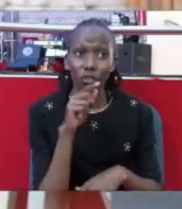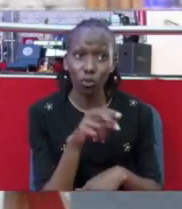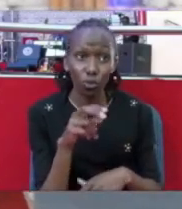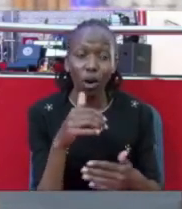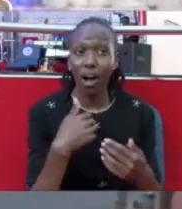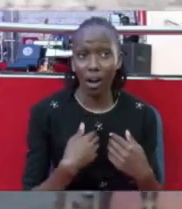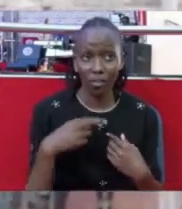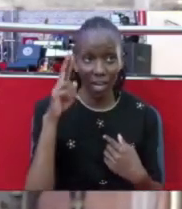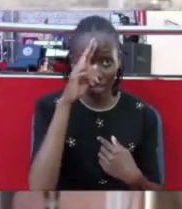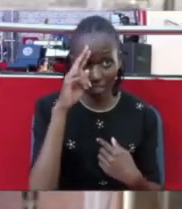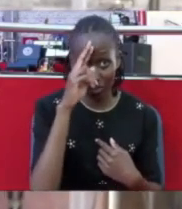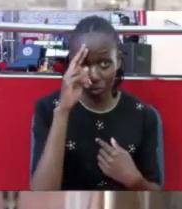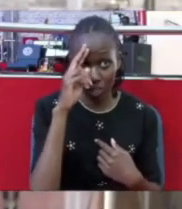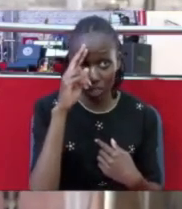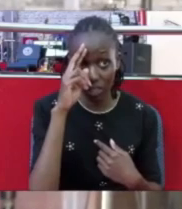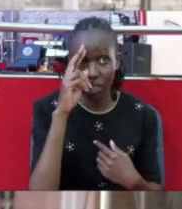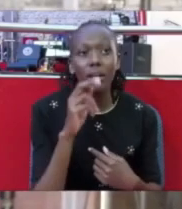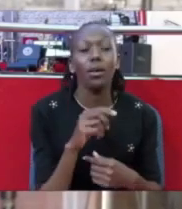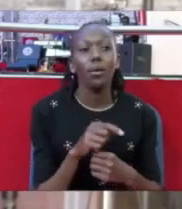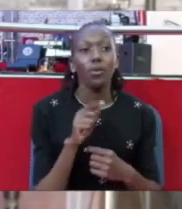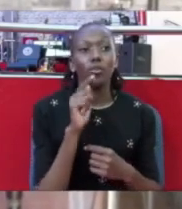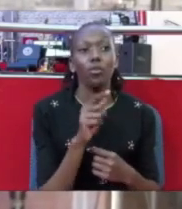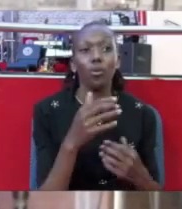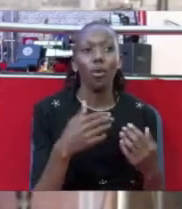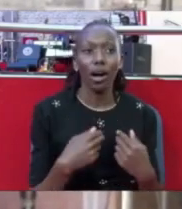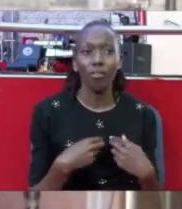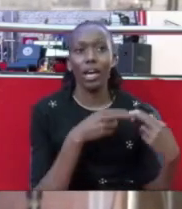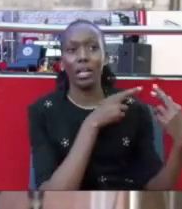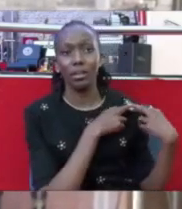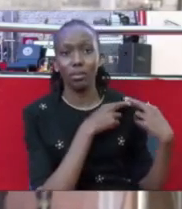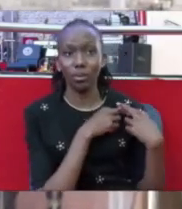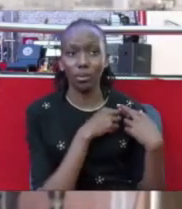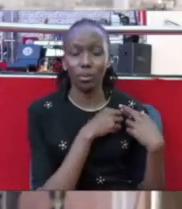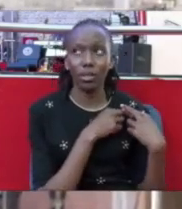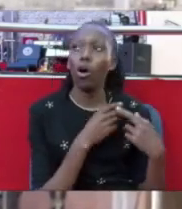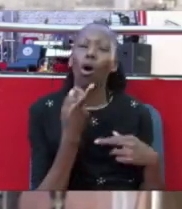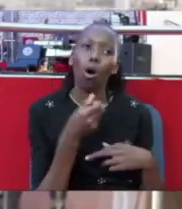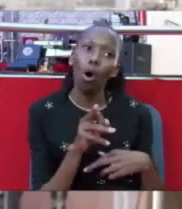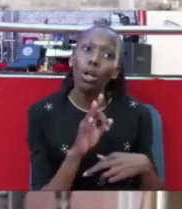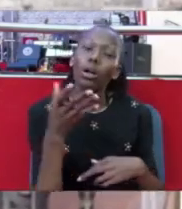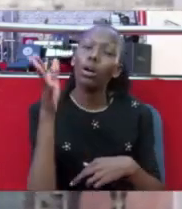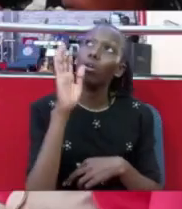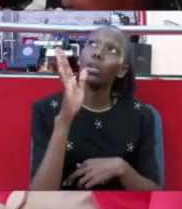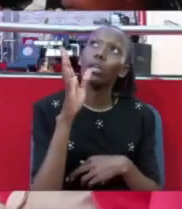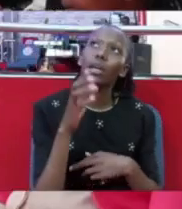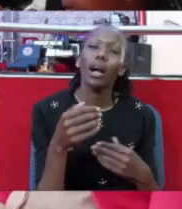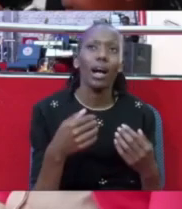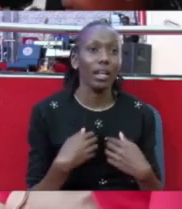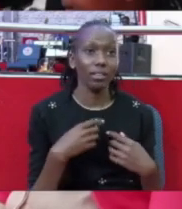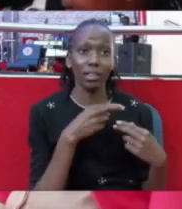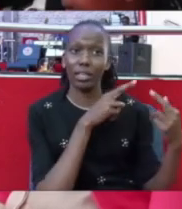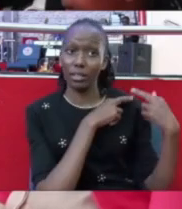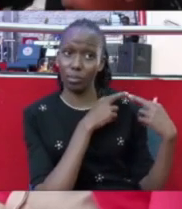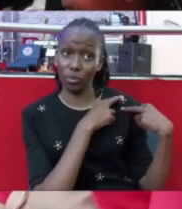You, the Lord has an obligation. Mungu ana sababu ya kukunawirisha. He has an obligation to prosper